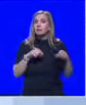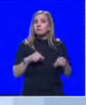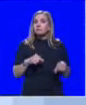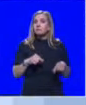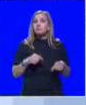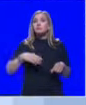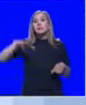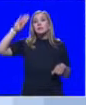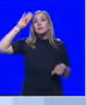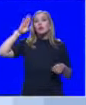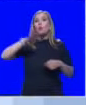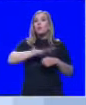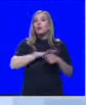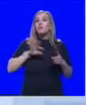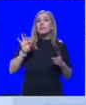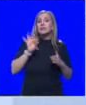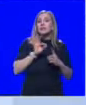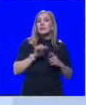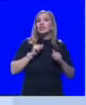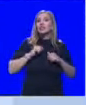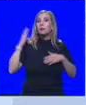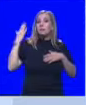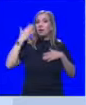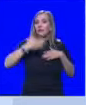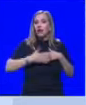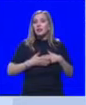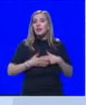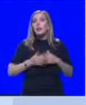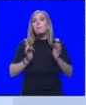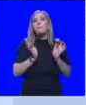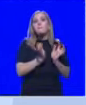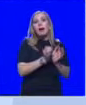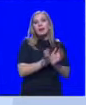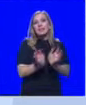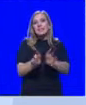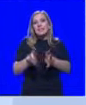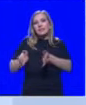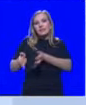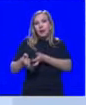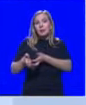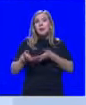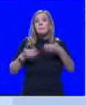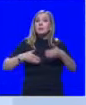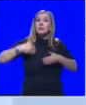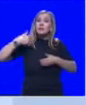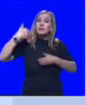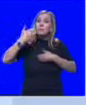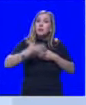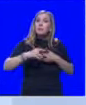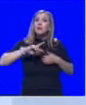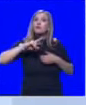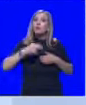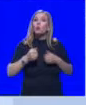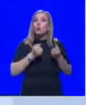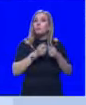си е изпълнило основната цел защита правата на малцинствата и следва да премине в друга